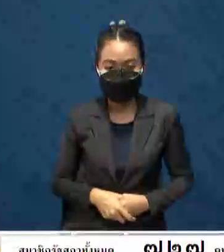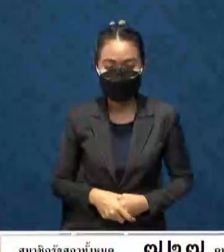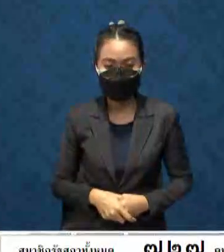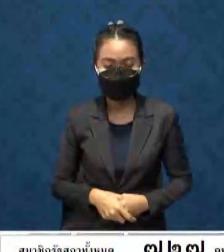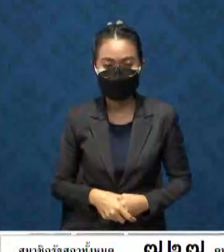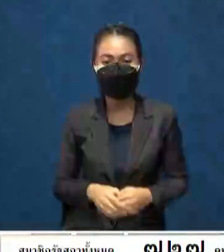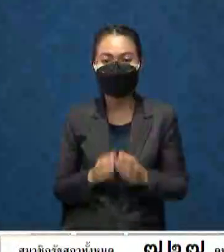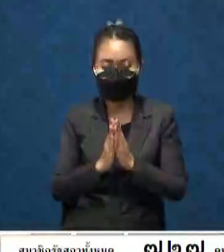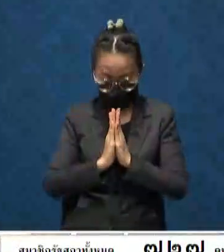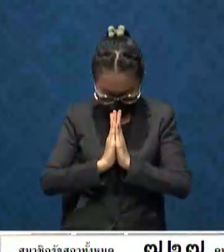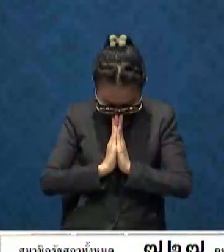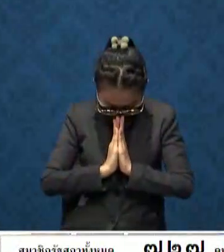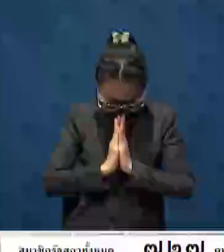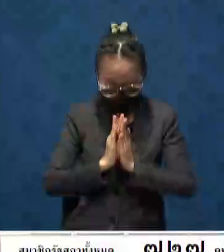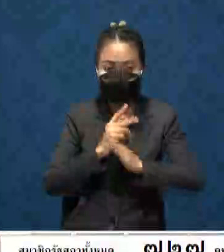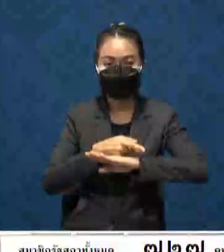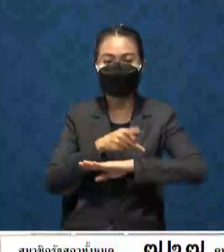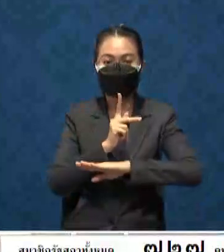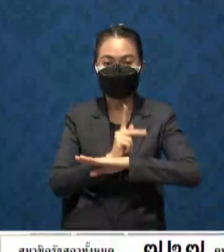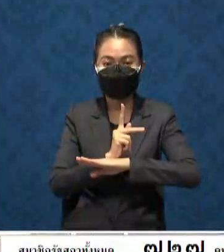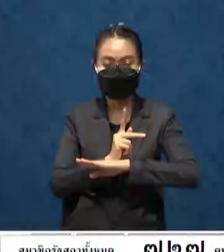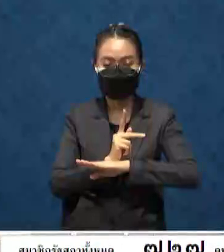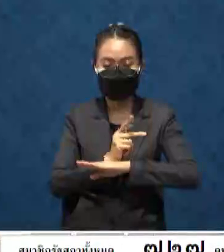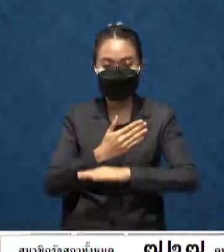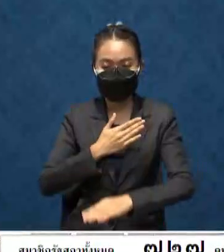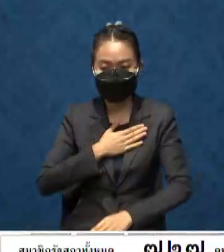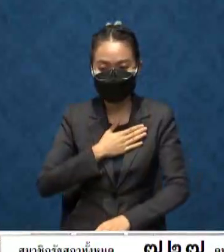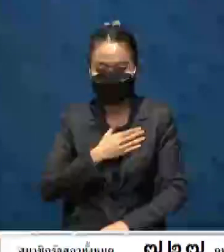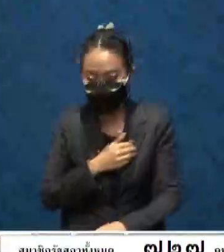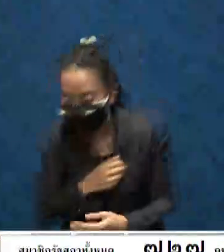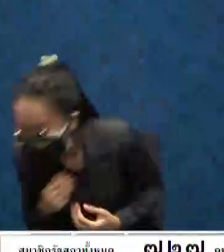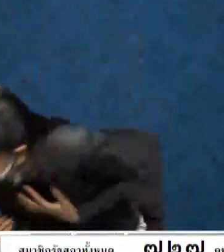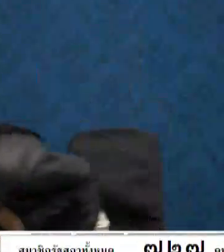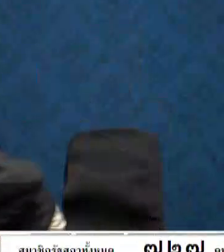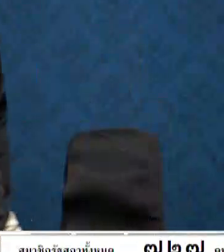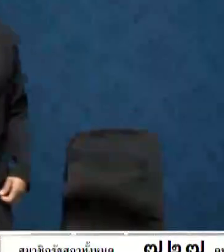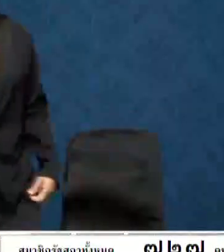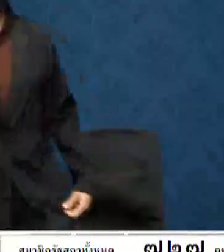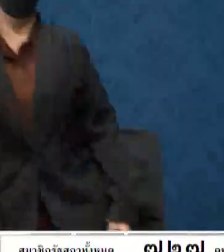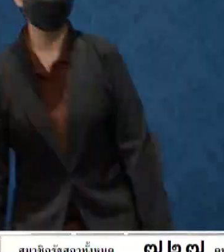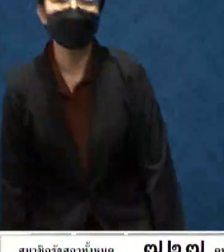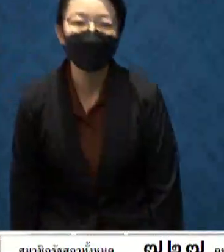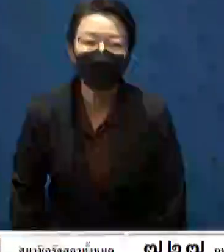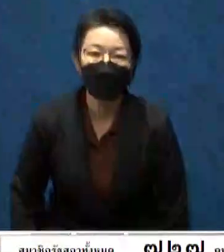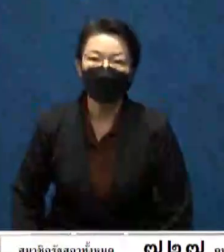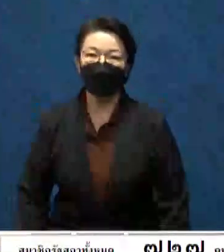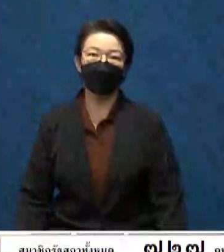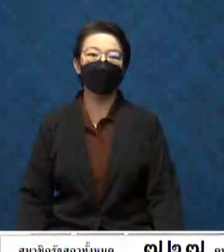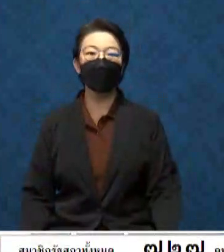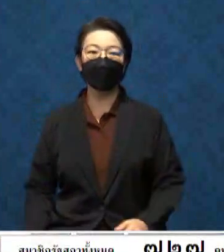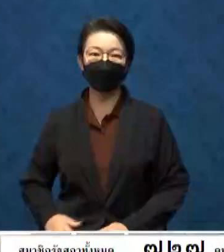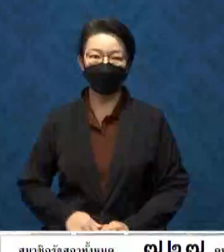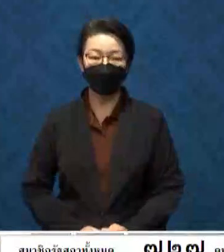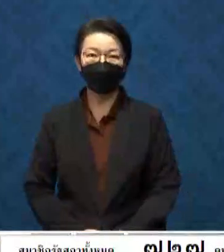ครับกับเรียนท่านประธานที่เคารพครับกับผมนายเสรีสวนภานนท์สมาชิกวุฒิสภาในฐานะสมา